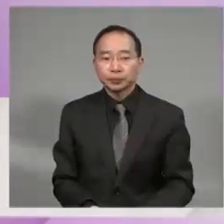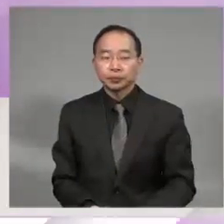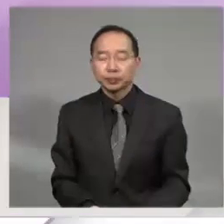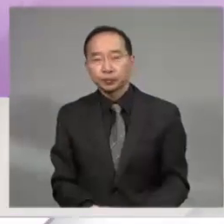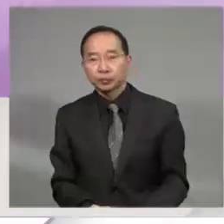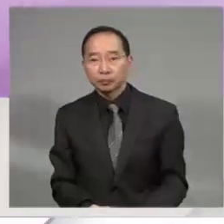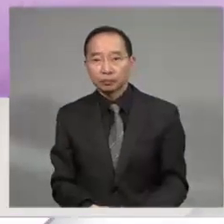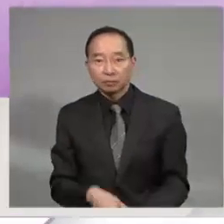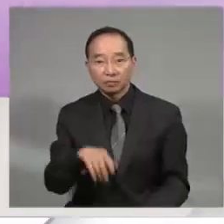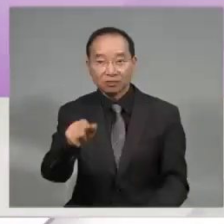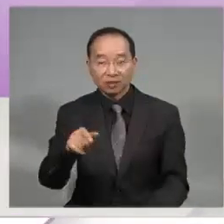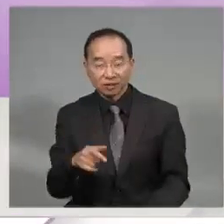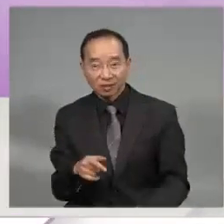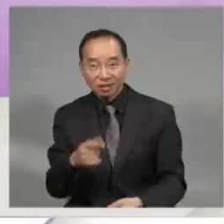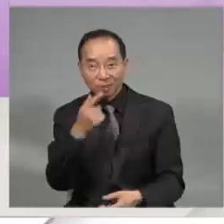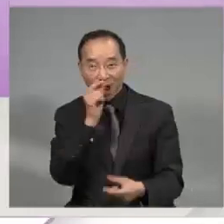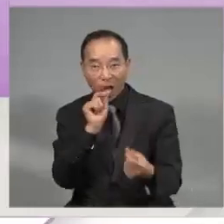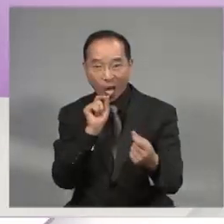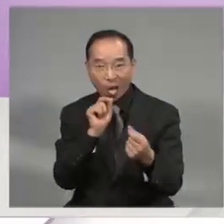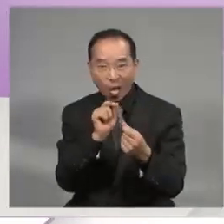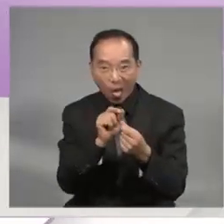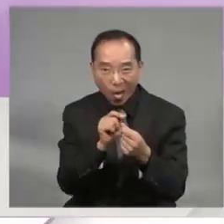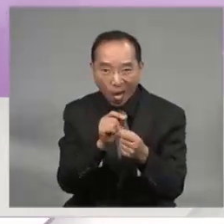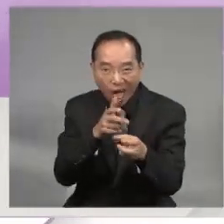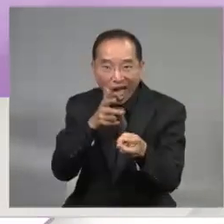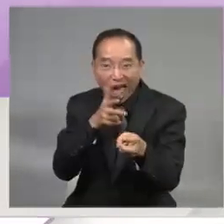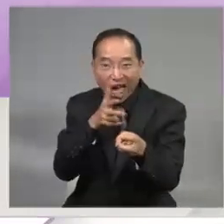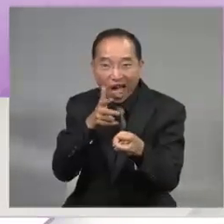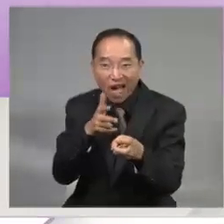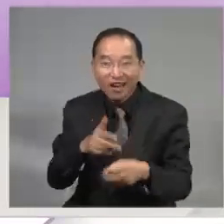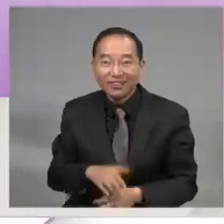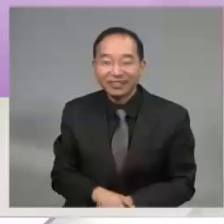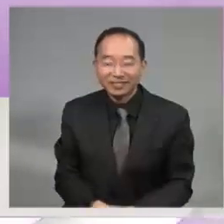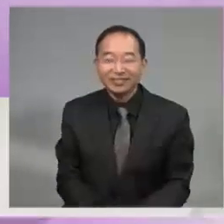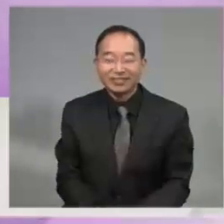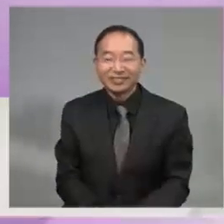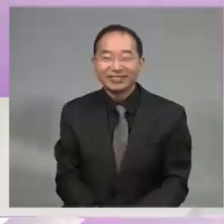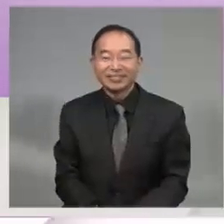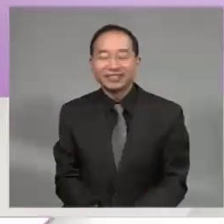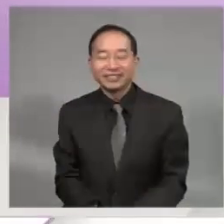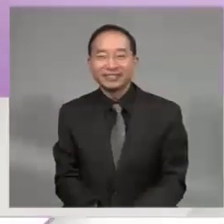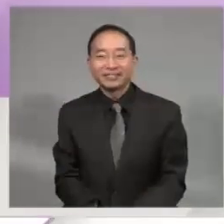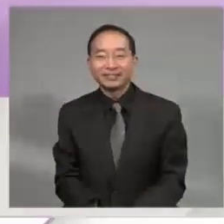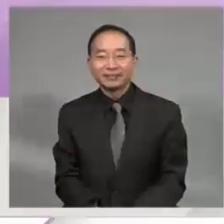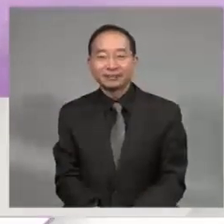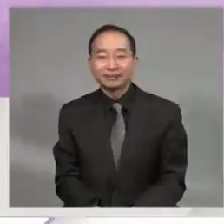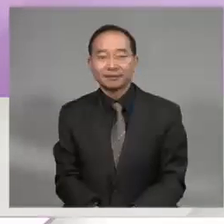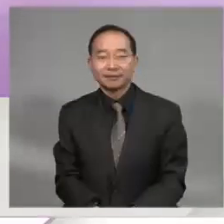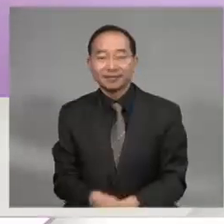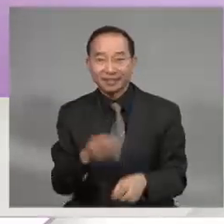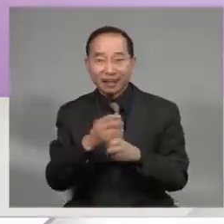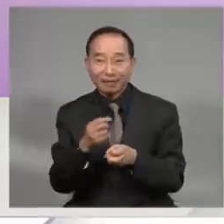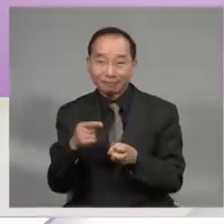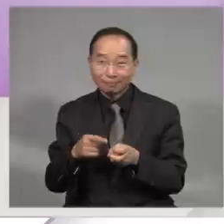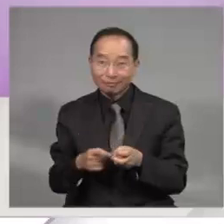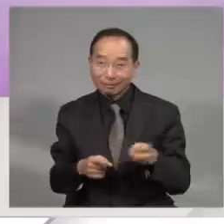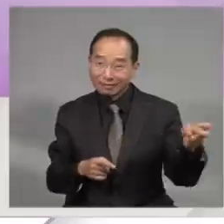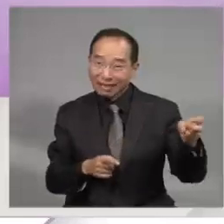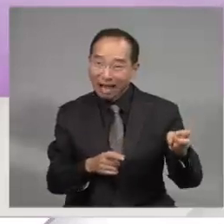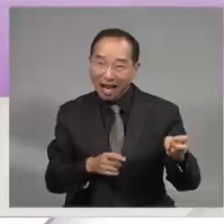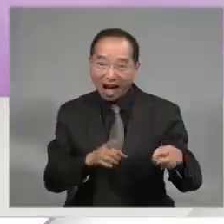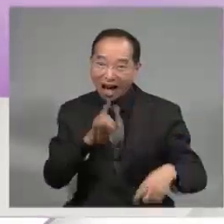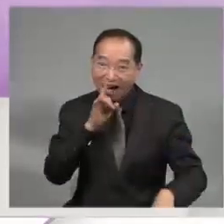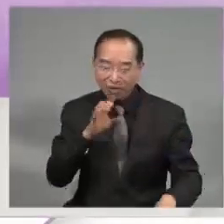바로 뒤에 붙어서 네. 저 차량을 네, 함께 쫓아가고 있습니다. 네, 다른 곳으로 뭐 예. 간다 이런 생각도 할 수 없을